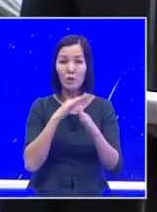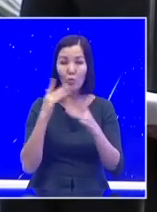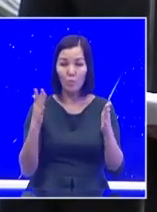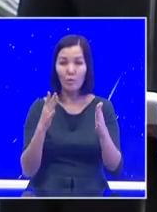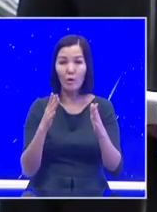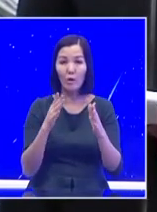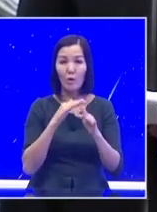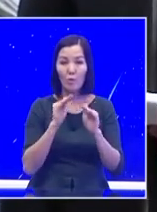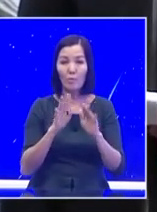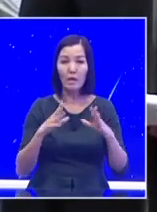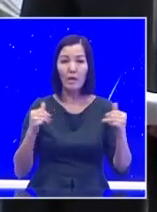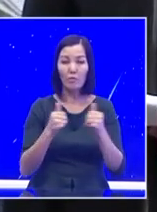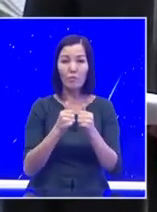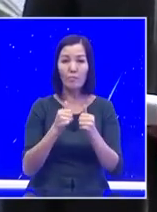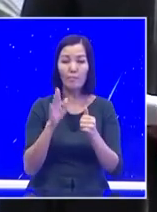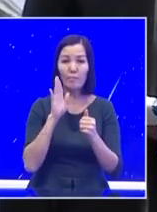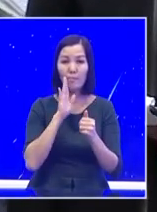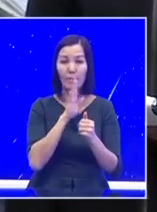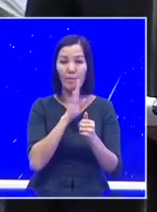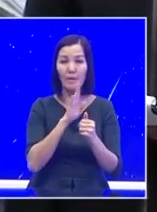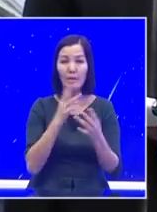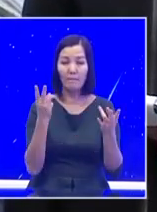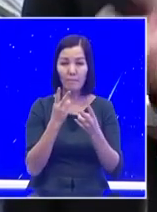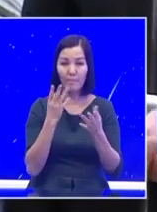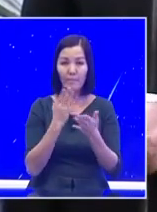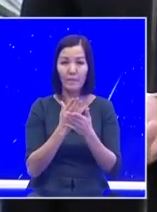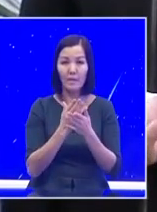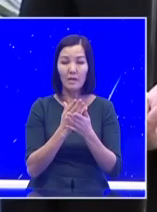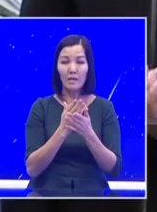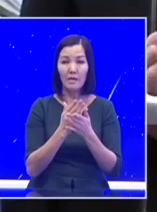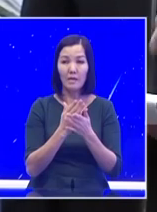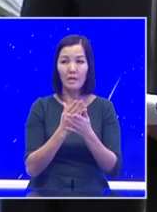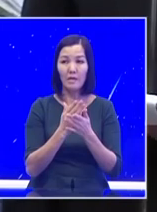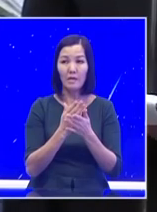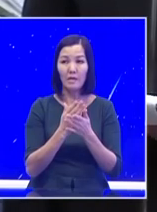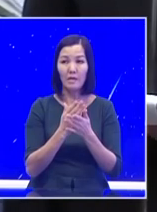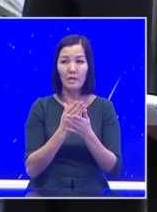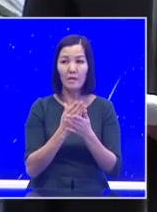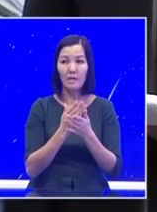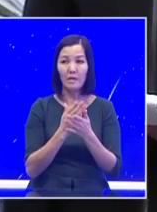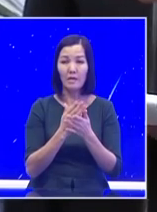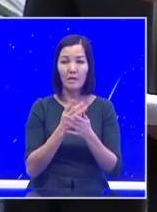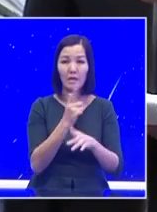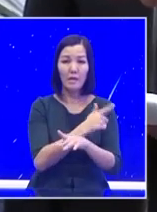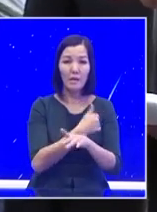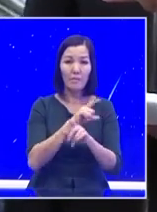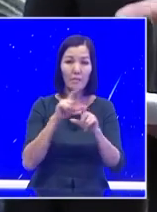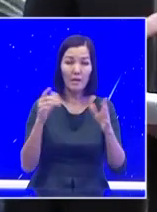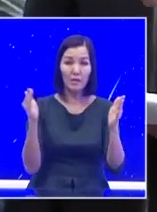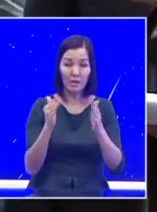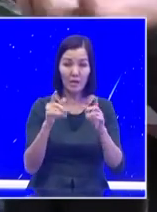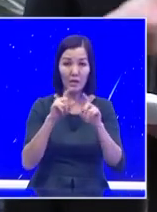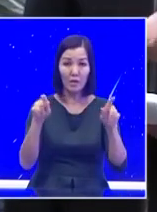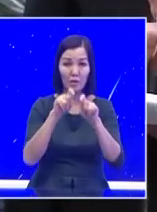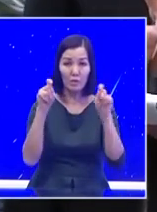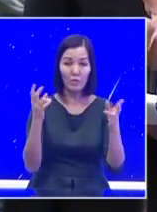Көпбалалы аналар алып жатыр. Содан кейін мына шаговый доступность дейді. Мына кішкене емхана болу керек осы жерде.